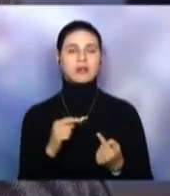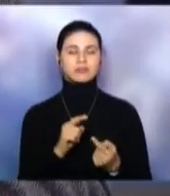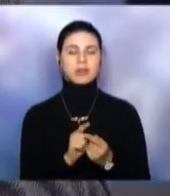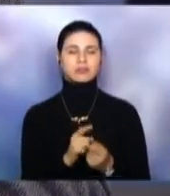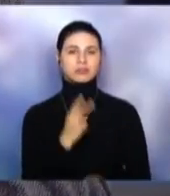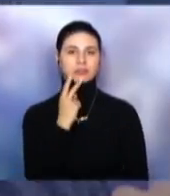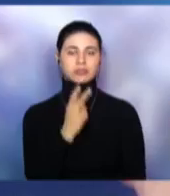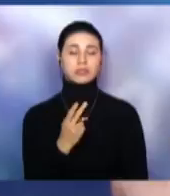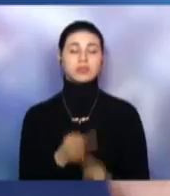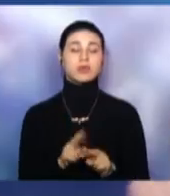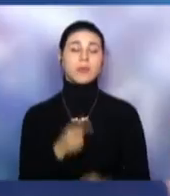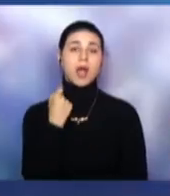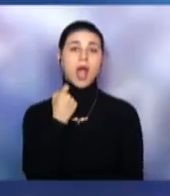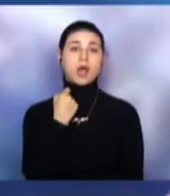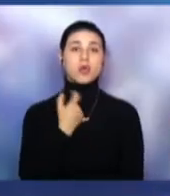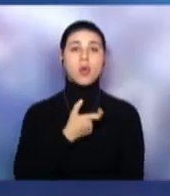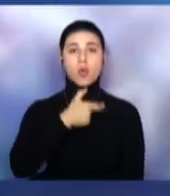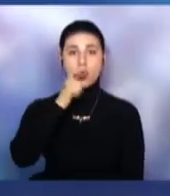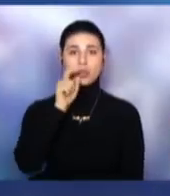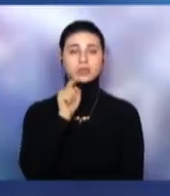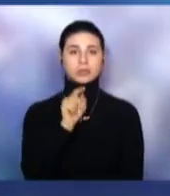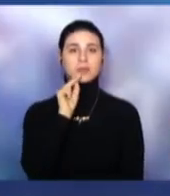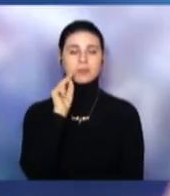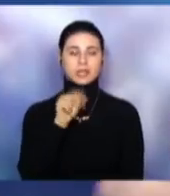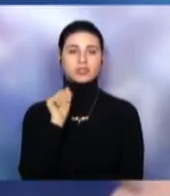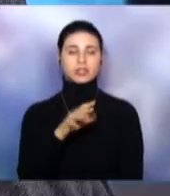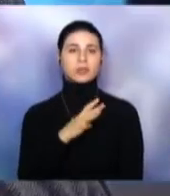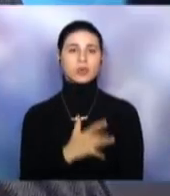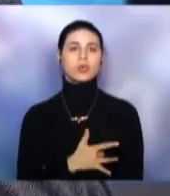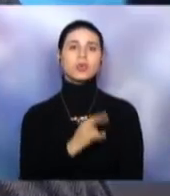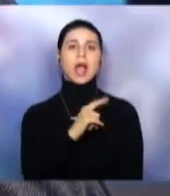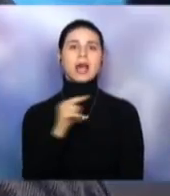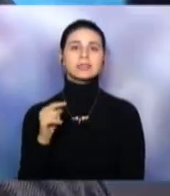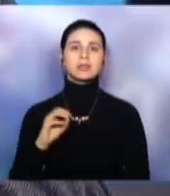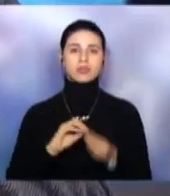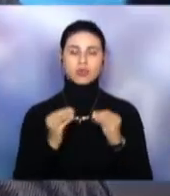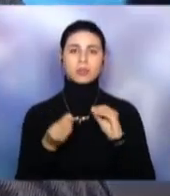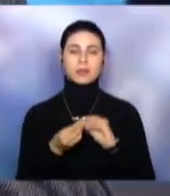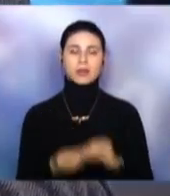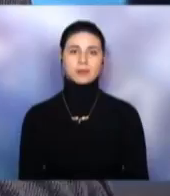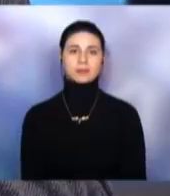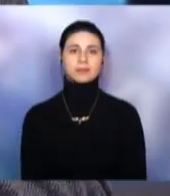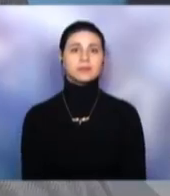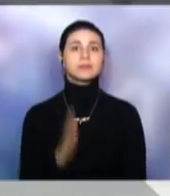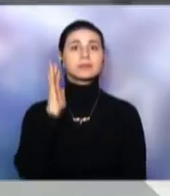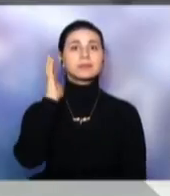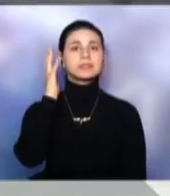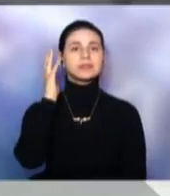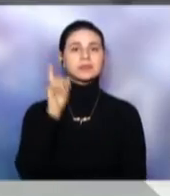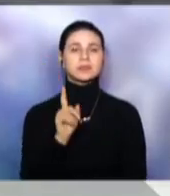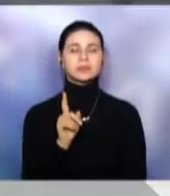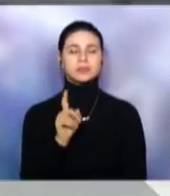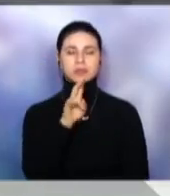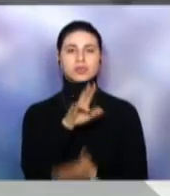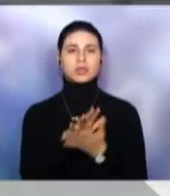ალკოჰოლის არითმოგენული, ანუ არიტმიის განმაპირობებელი ერთ-ერთი მძლავრი ფაქტორის როლი ენიჭება ამ შემთხვევაში. აი წნევის მერყეობა, უკაცრავად